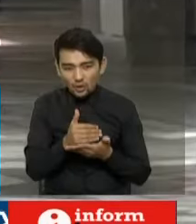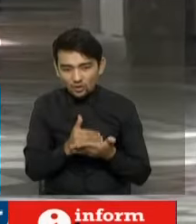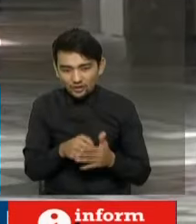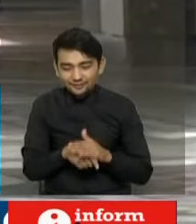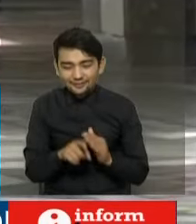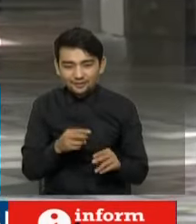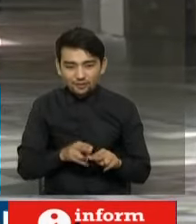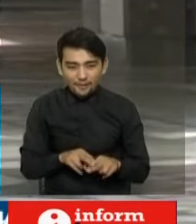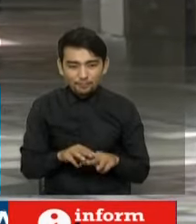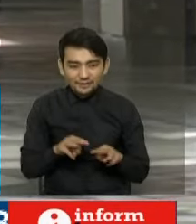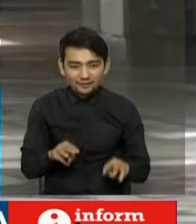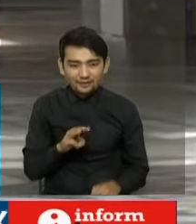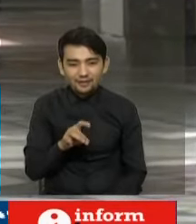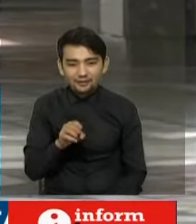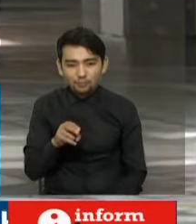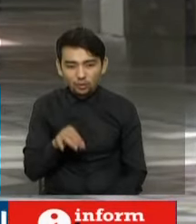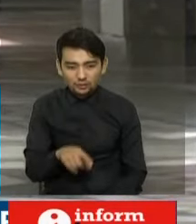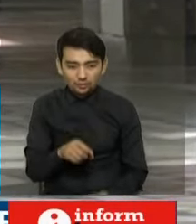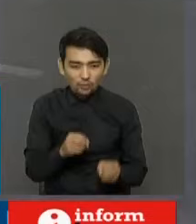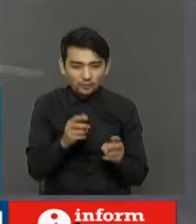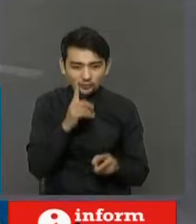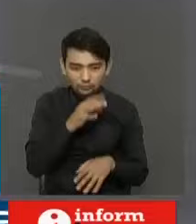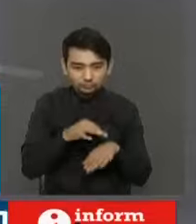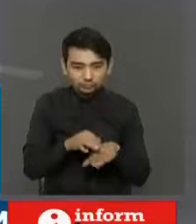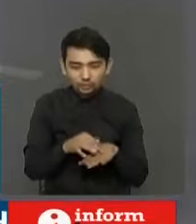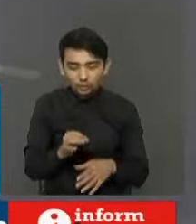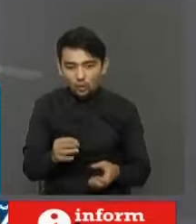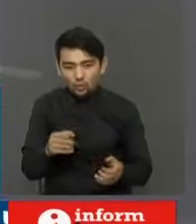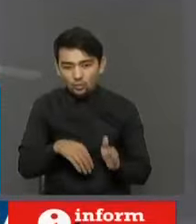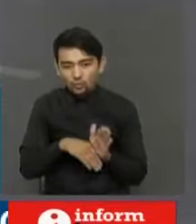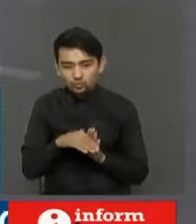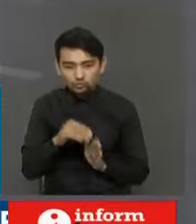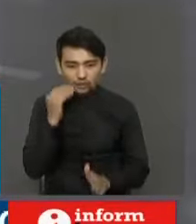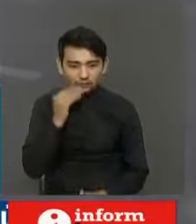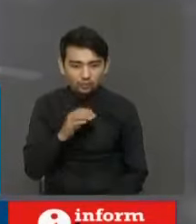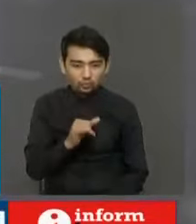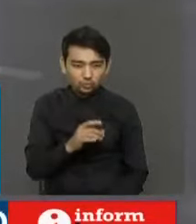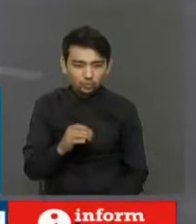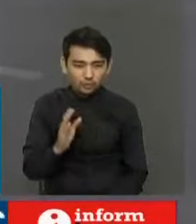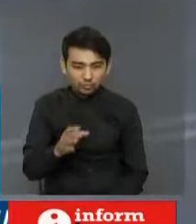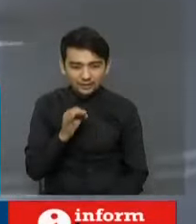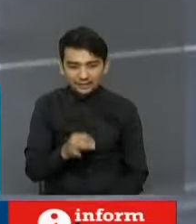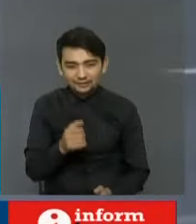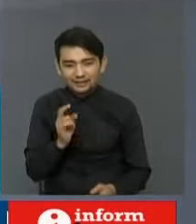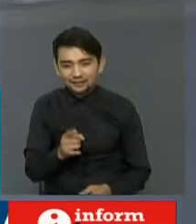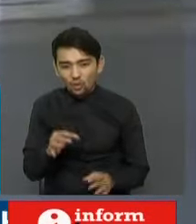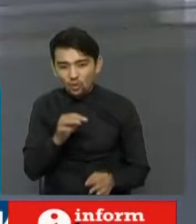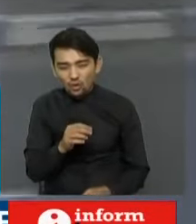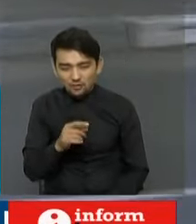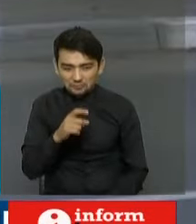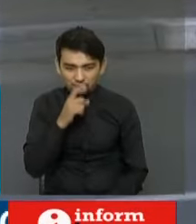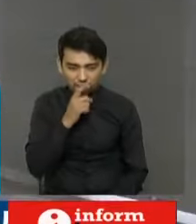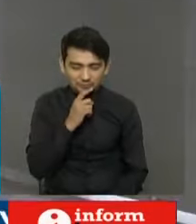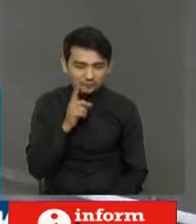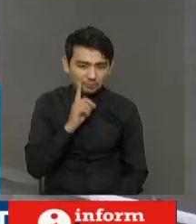Минтранспорта рассчитывают, что это обеспечит безопасность перевозок и улучшит качество услуг. В гильдии таксистов отмечают, что пока непонятно,